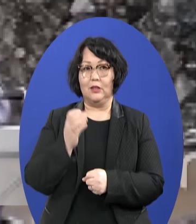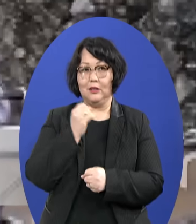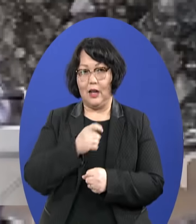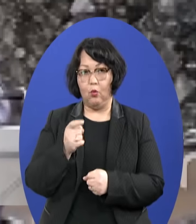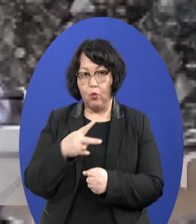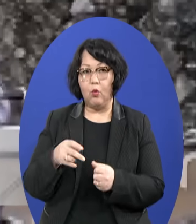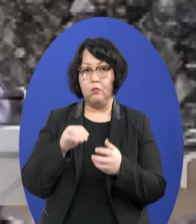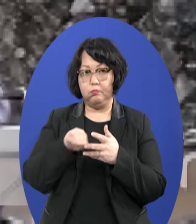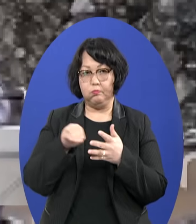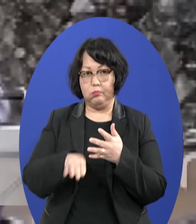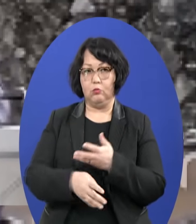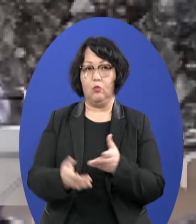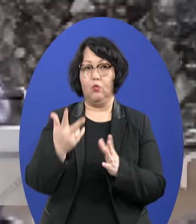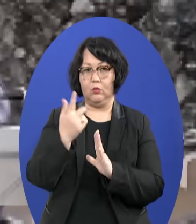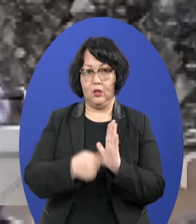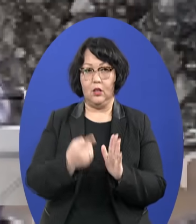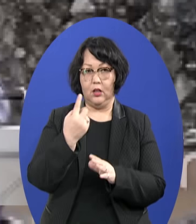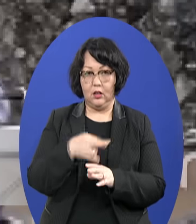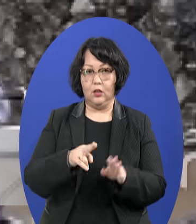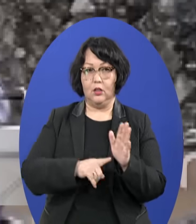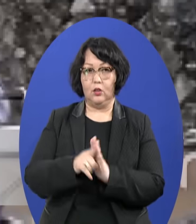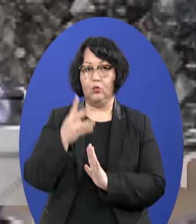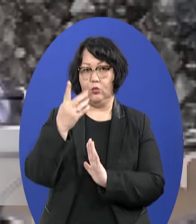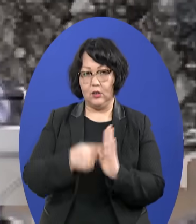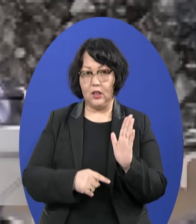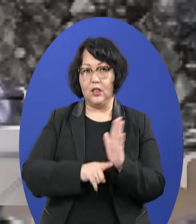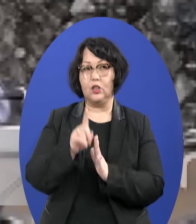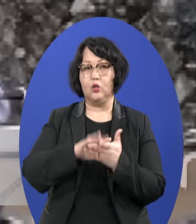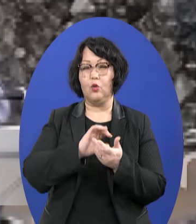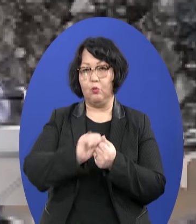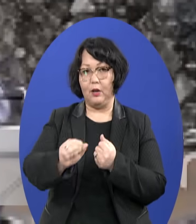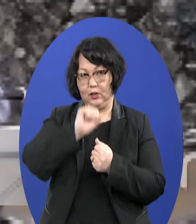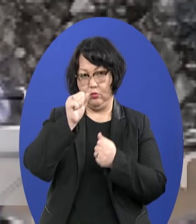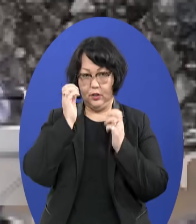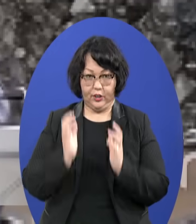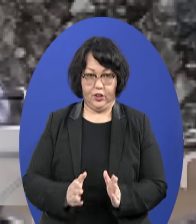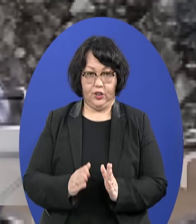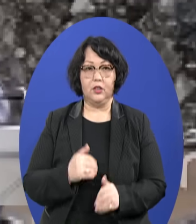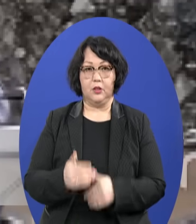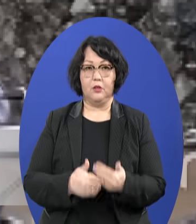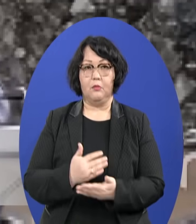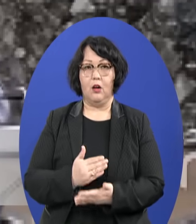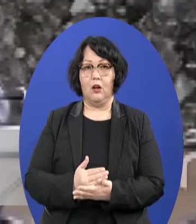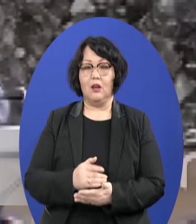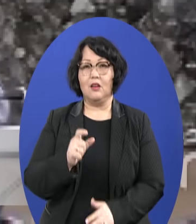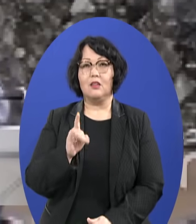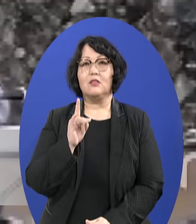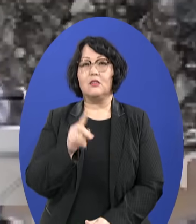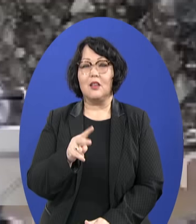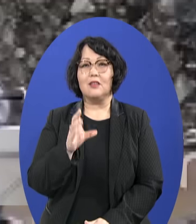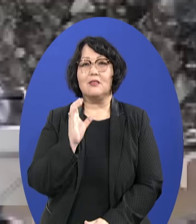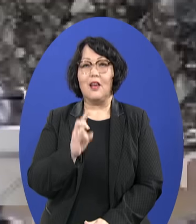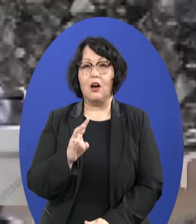сарын 1-ээс эхлэн энэ 4 сард эхний төлбөрүүд бол шийдэгдээд ингээд явж байгаа. Одоогор бол эрсдлийн сангаас бол ямар